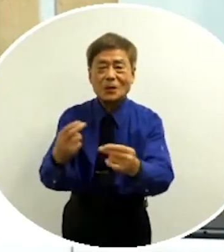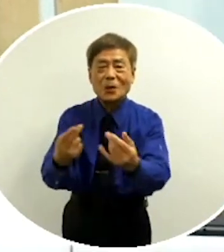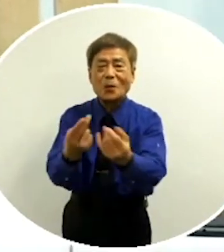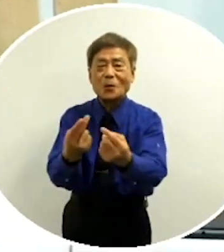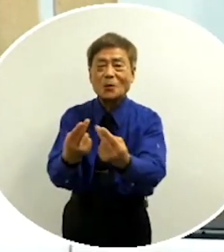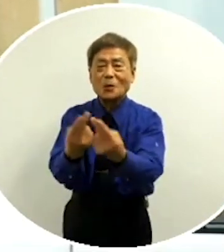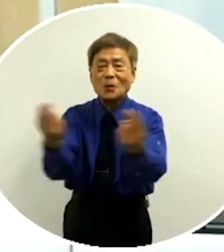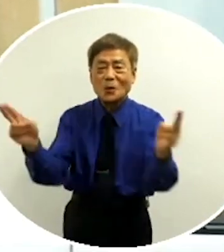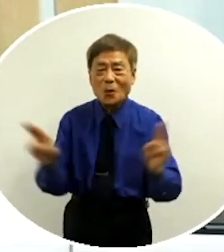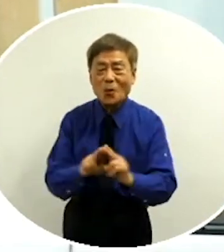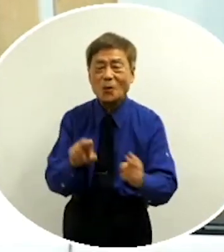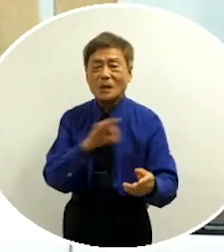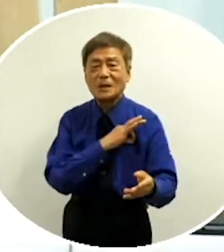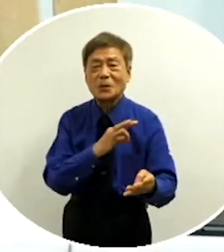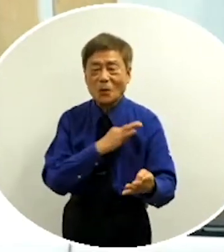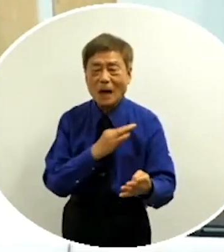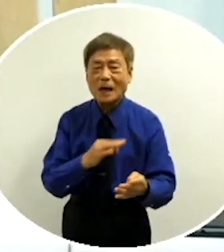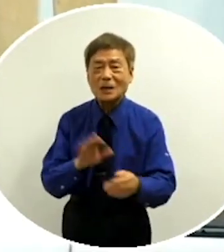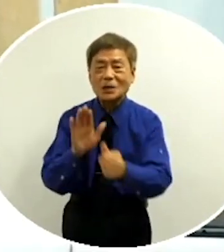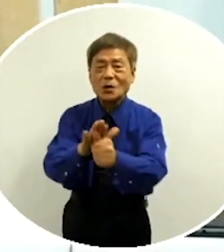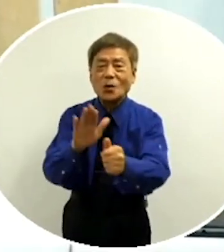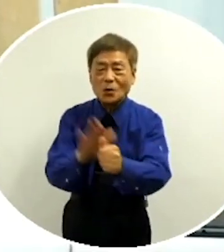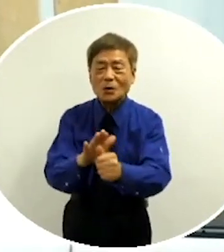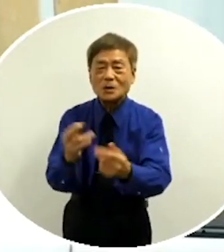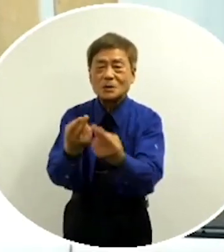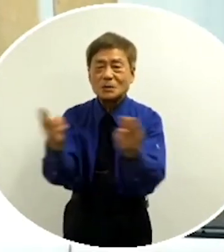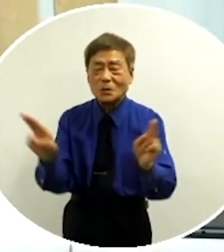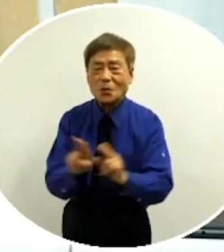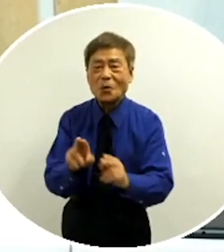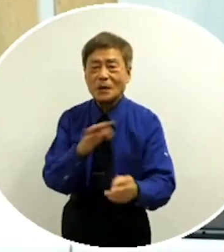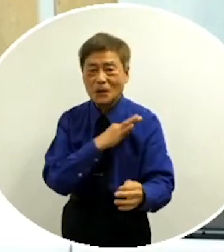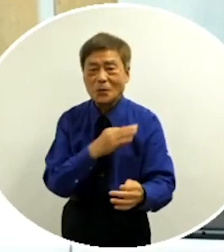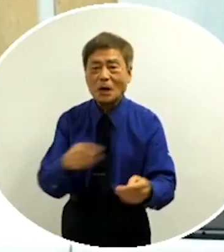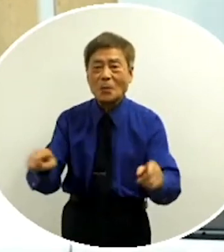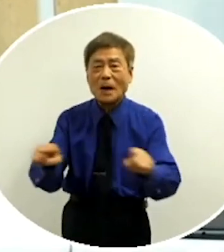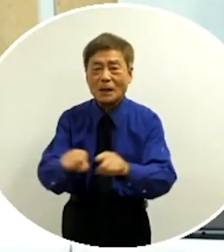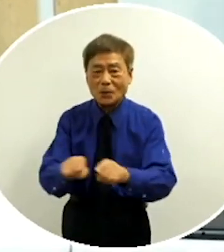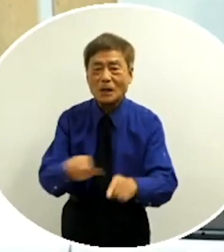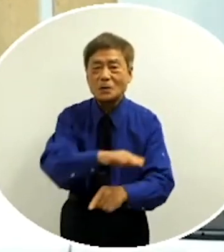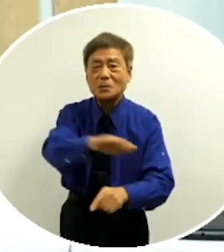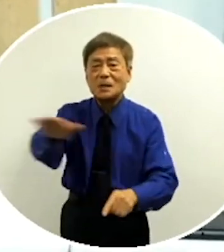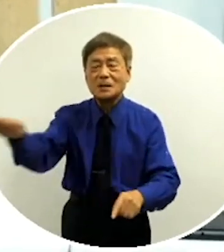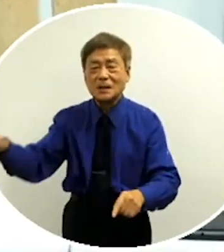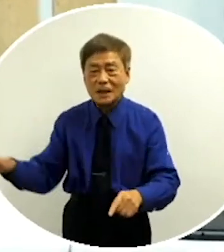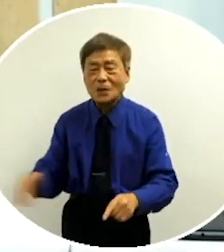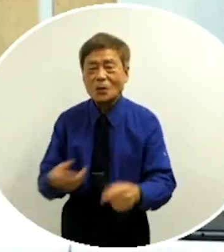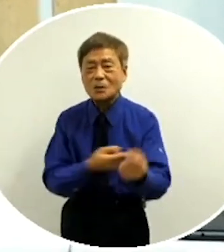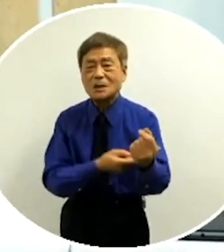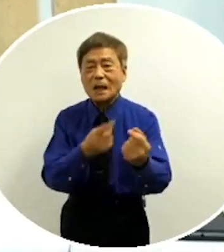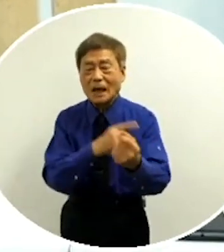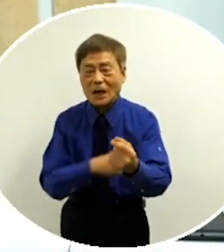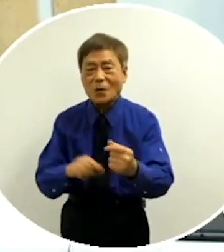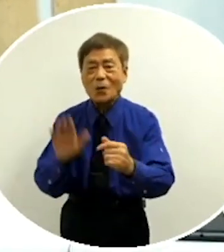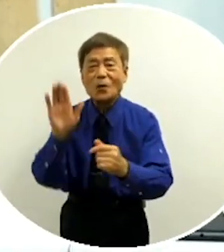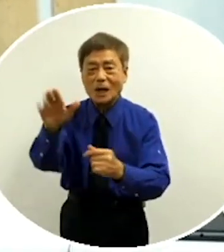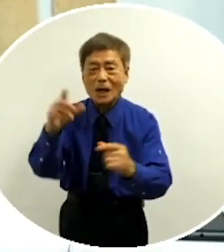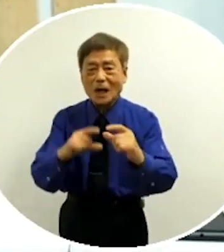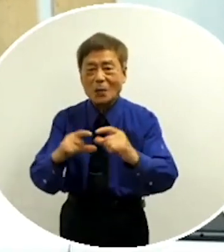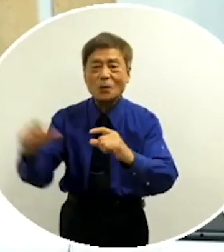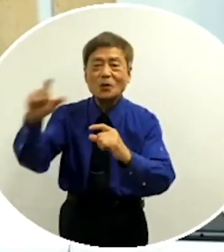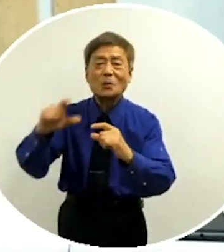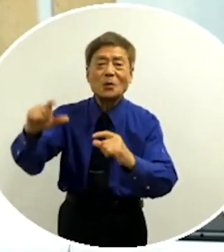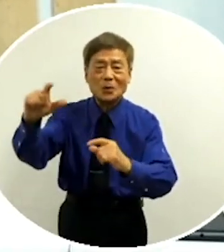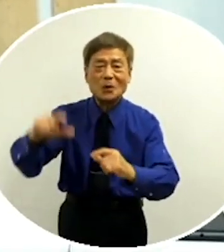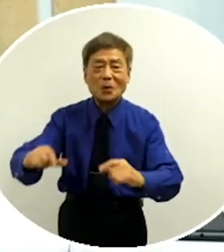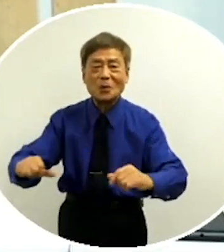パートナーズの制度これからもボトムアップの政治を再起動していくために私はあの強化し